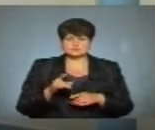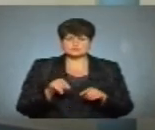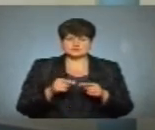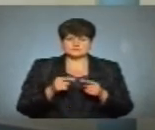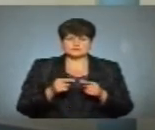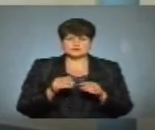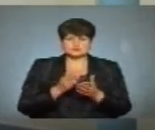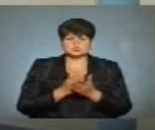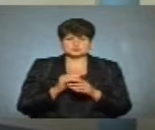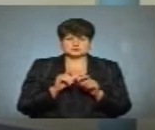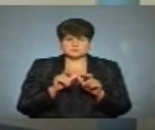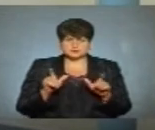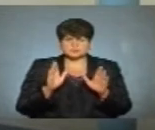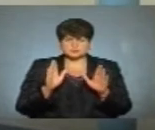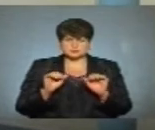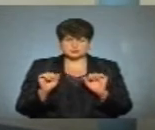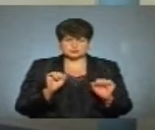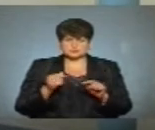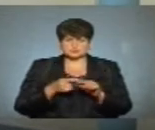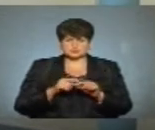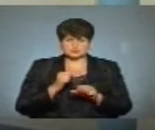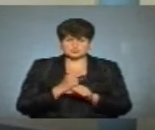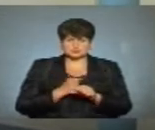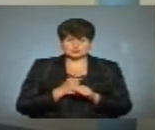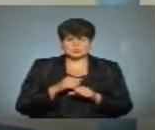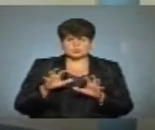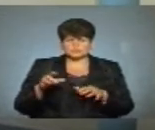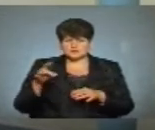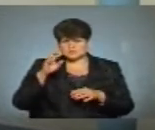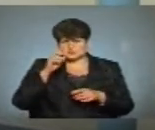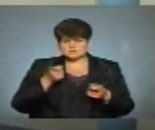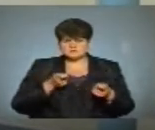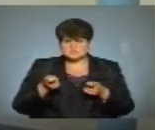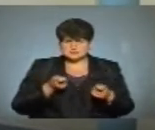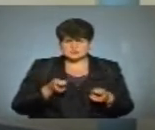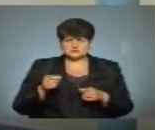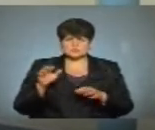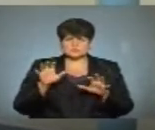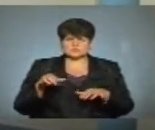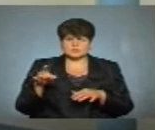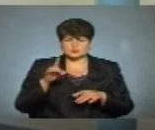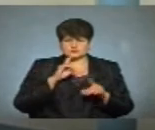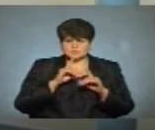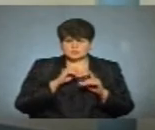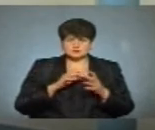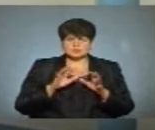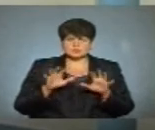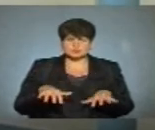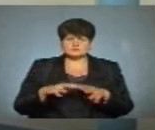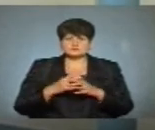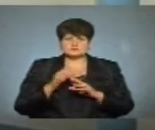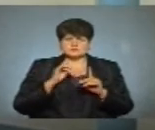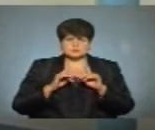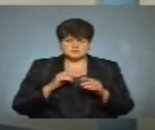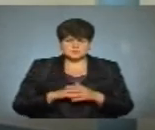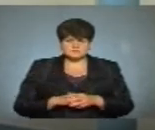штаб, який буде координувати цю роботу. Це і голова райдержадміністрації, голова районної ради, також голови цих відповідних селищних рад.